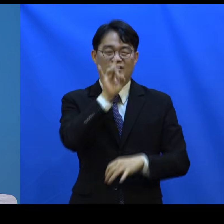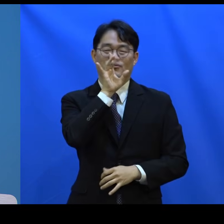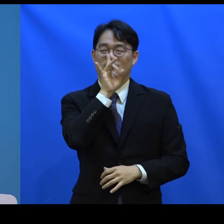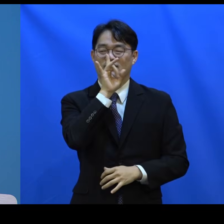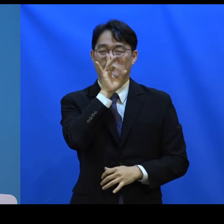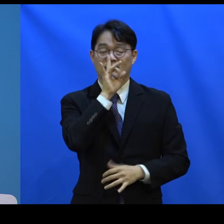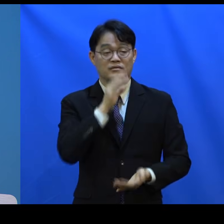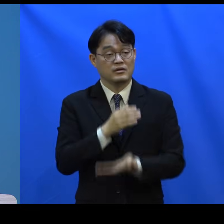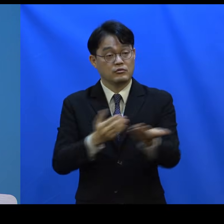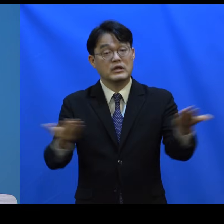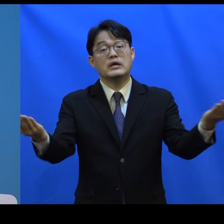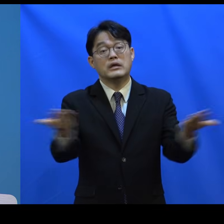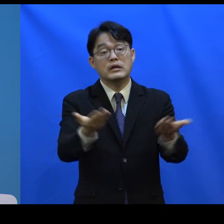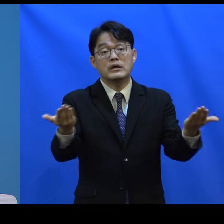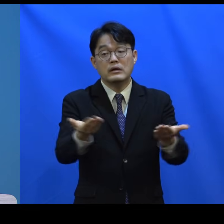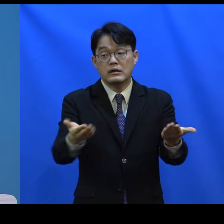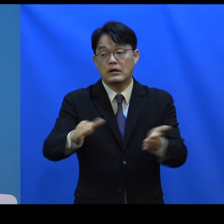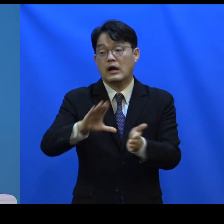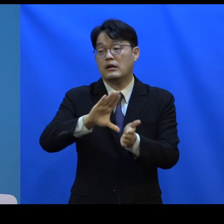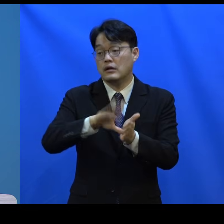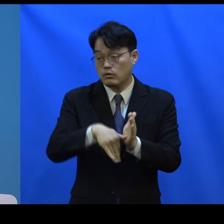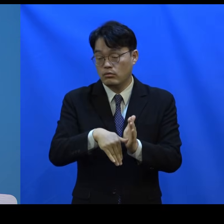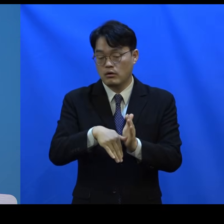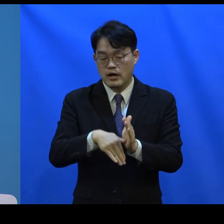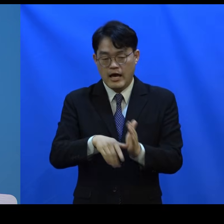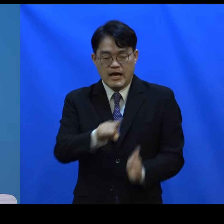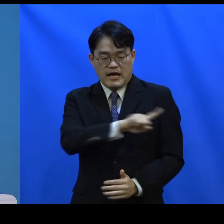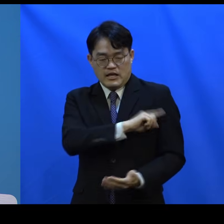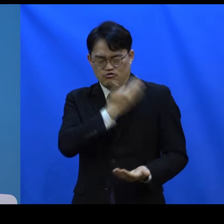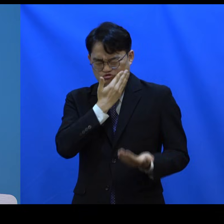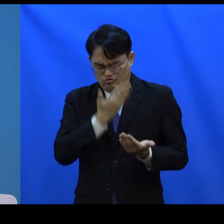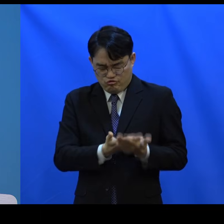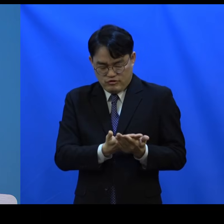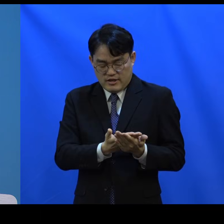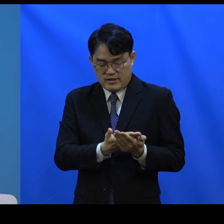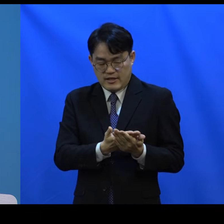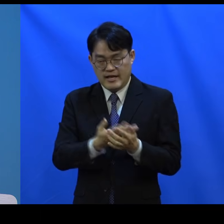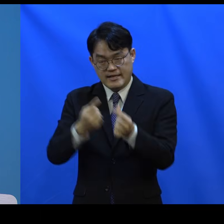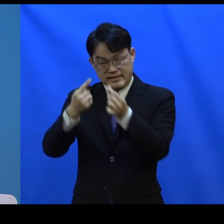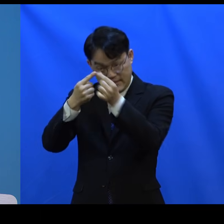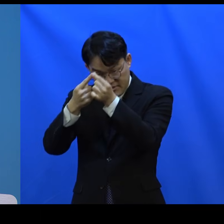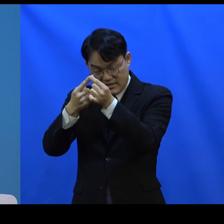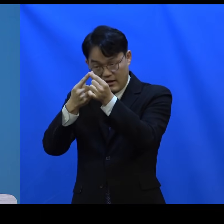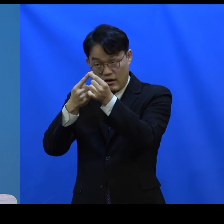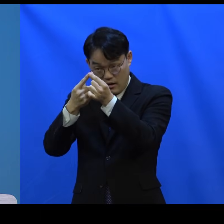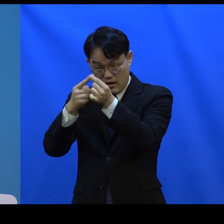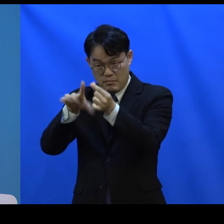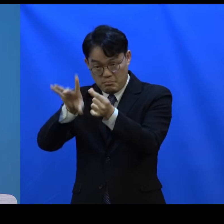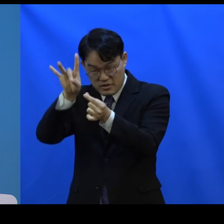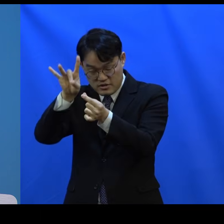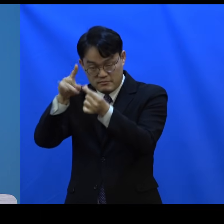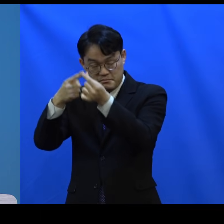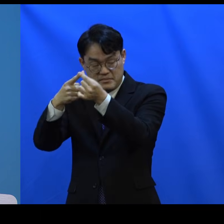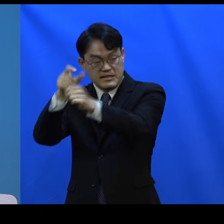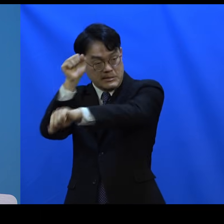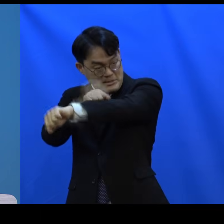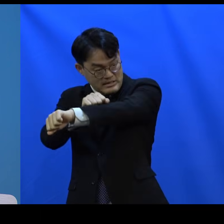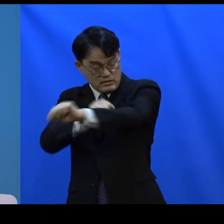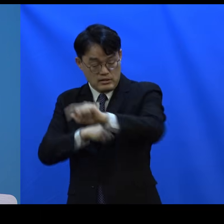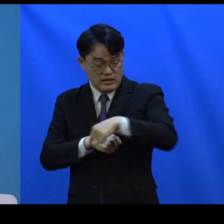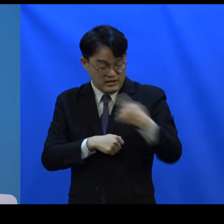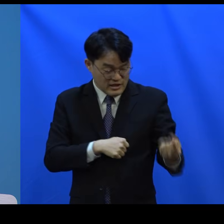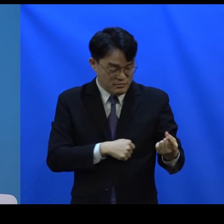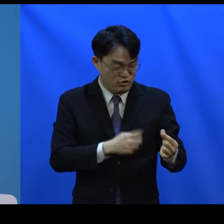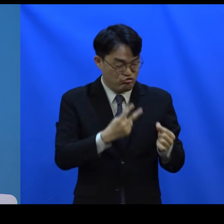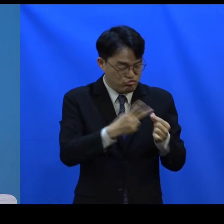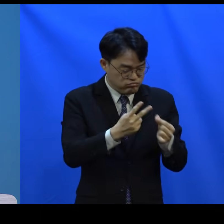때도 뭘 먼저 해야 되고 뭘 그 다음에 해야 될 걸 알아야 돼요. 그 일머리가 있다는 거죠. 일머리 있는 사람은 딱 보면 먼저 해야